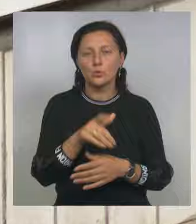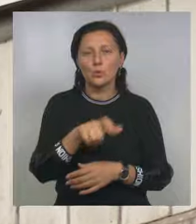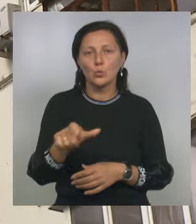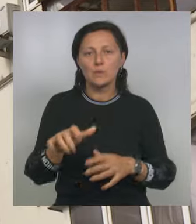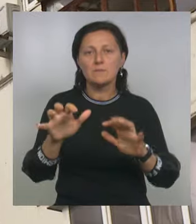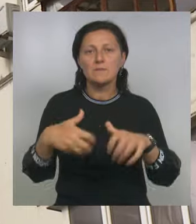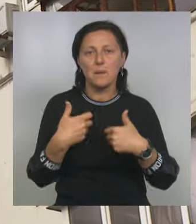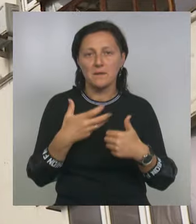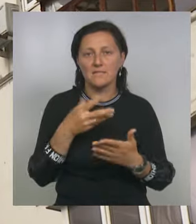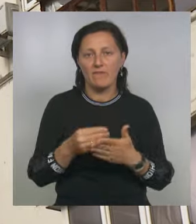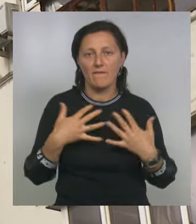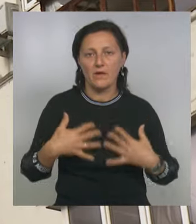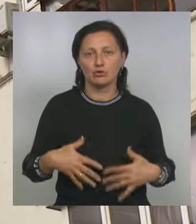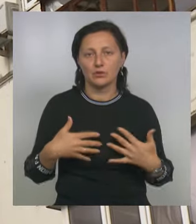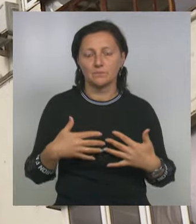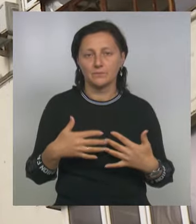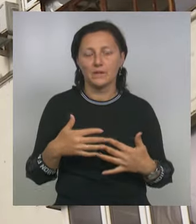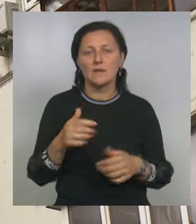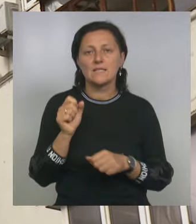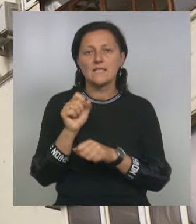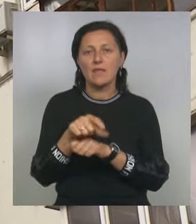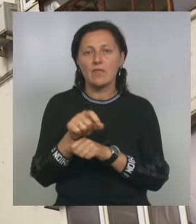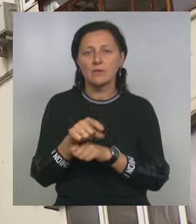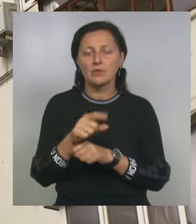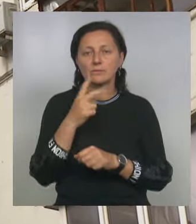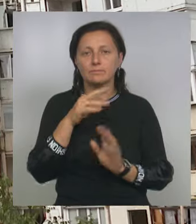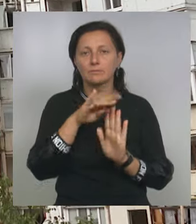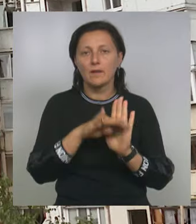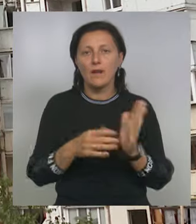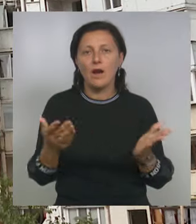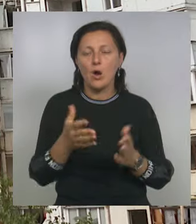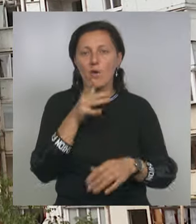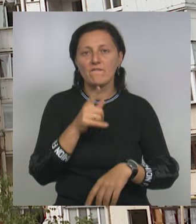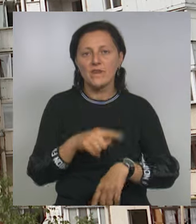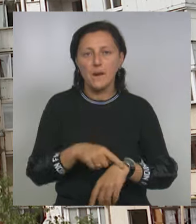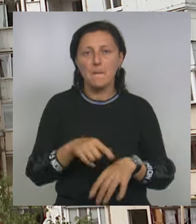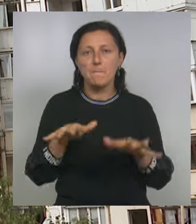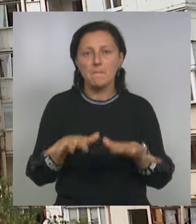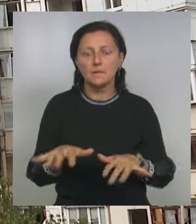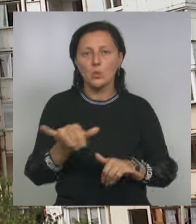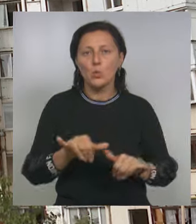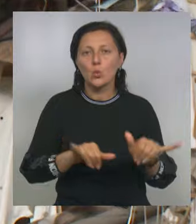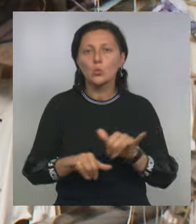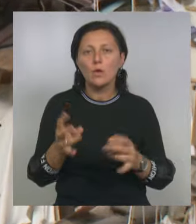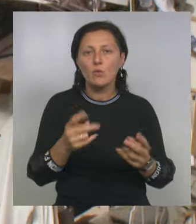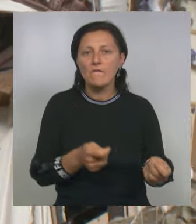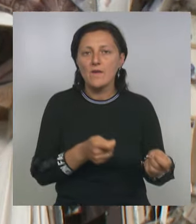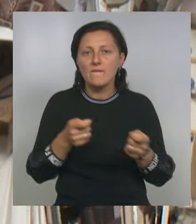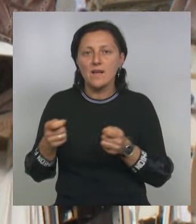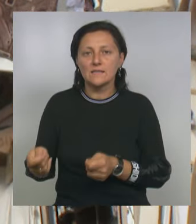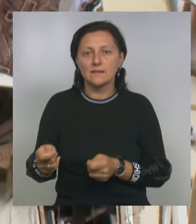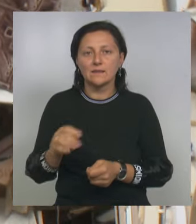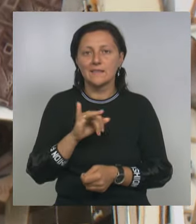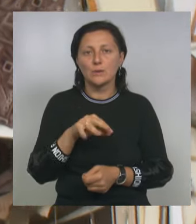необходимое. Задача администрации областного центра – определить конкретное время и место, куда вывозить имущество. После этого